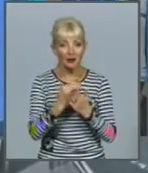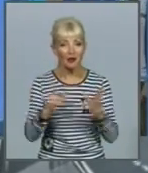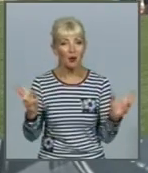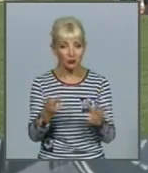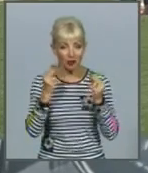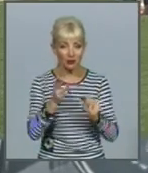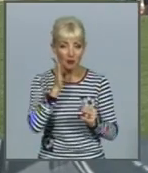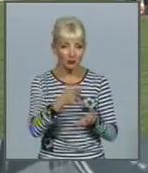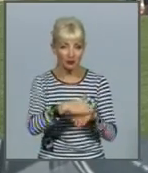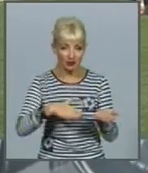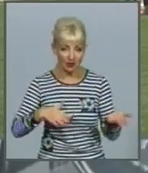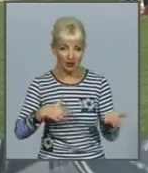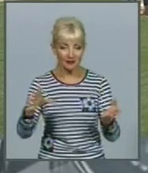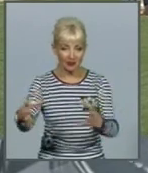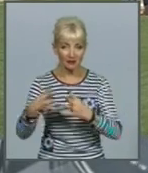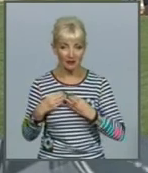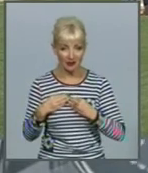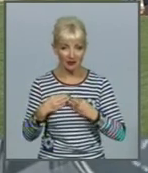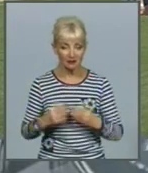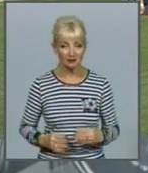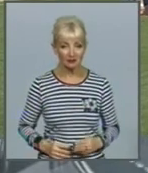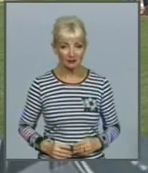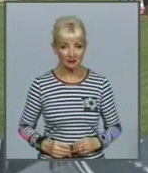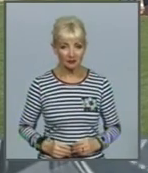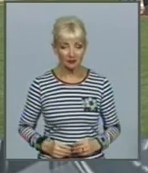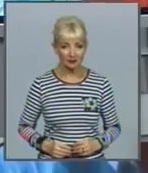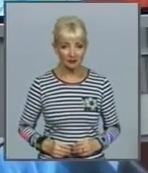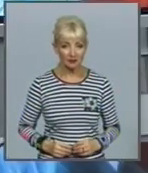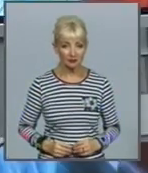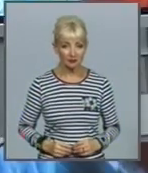все вместе. Леся Купелюк та Олег Саницький, «Харківські звістя».